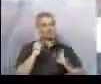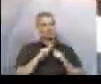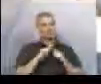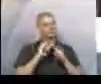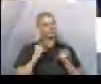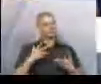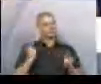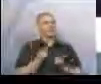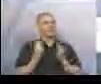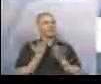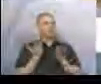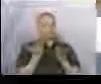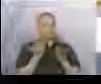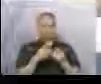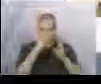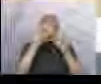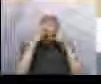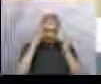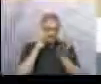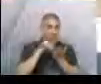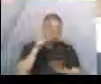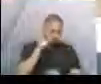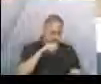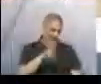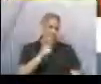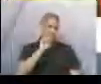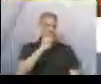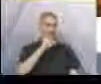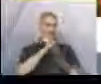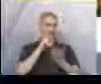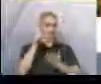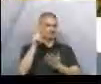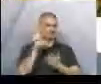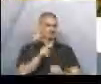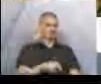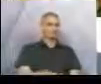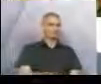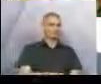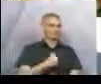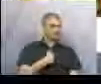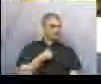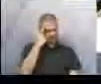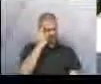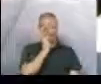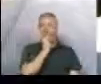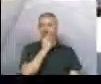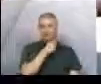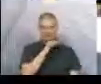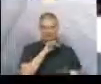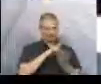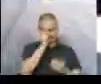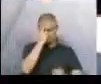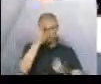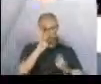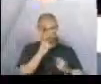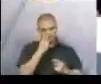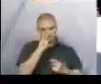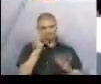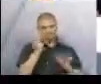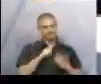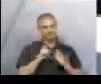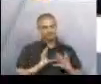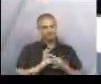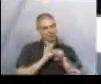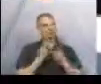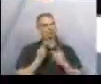רוחני. עכשיו, חב"ד נמצאים שם, גם בינה נמצאת שם. לא, לא, אבל זה מעניין, כי אנחנו יודעים שהצעירים, כשהם בהודו, אז הם מנסים ככה, אתה יודע, להתחבר